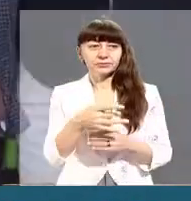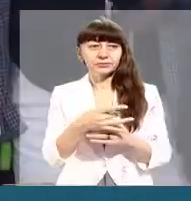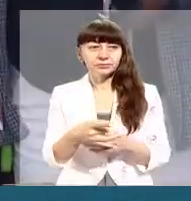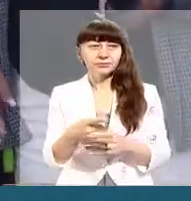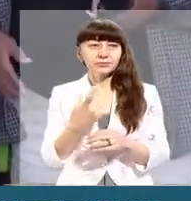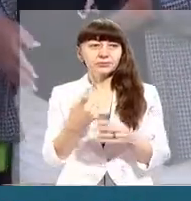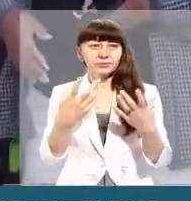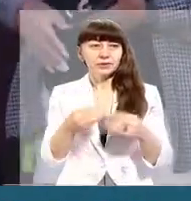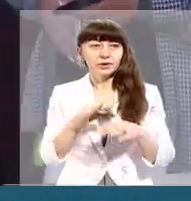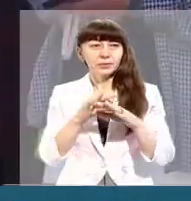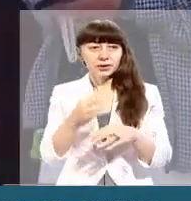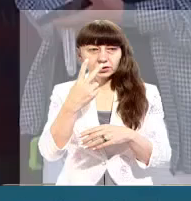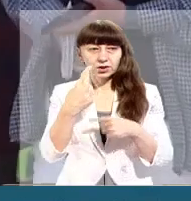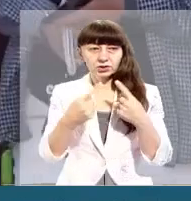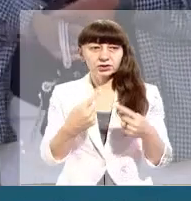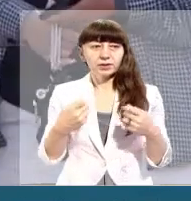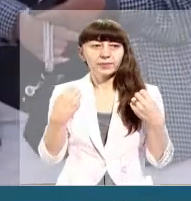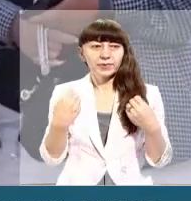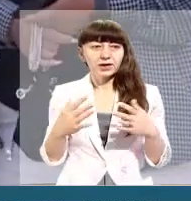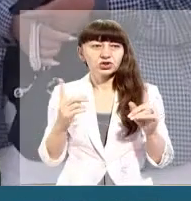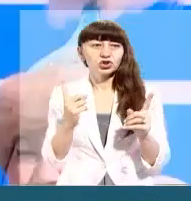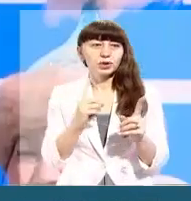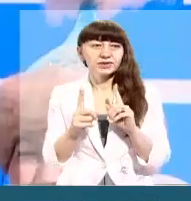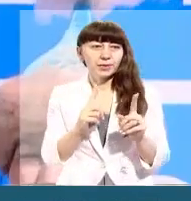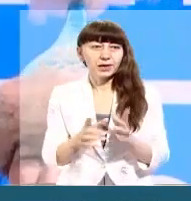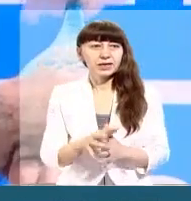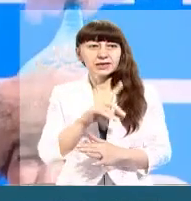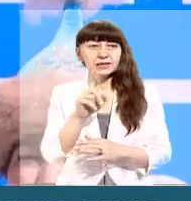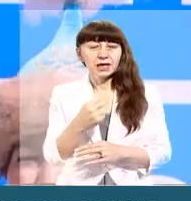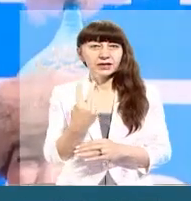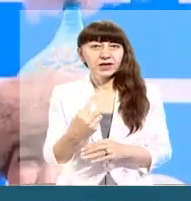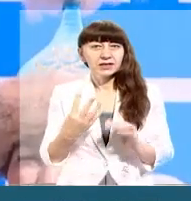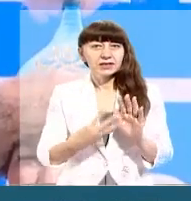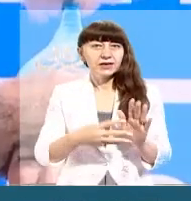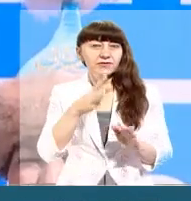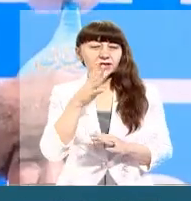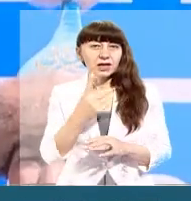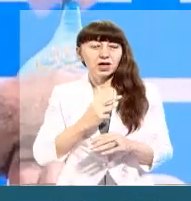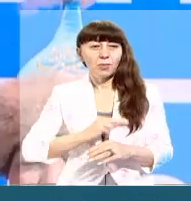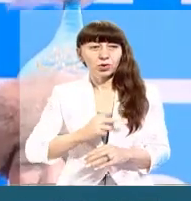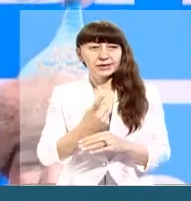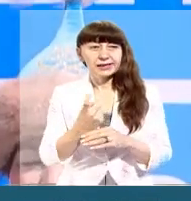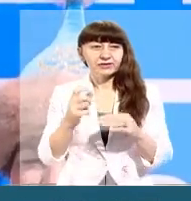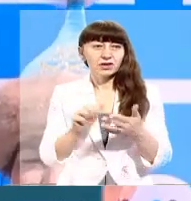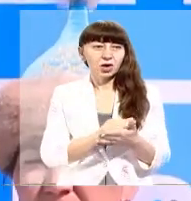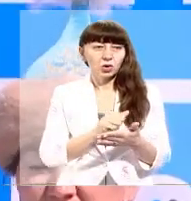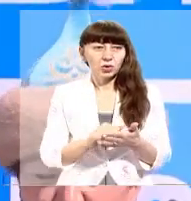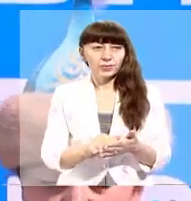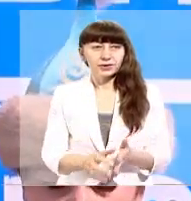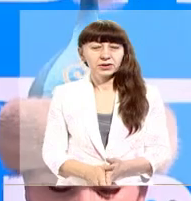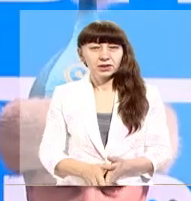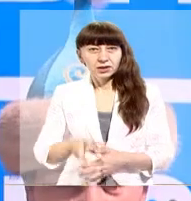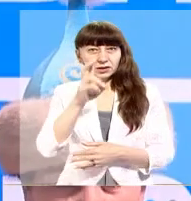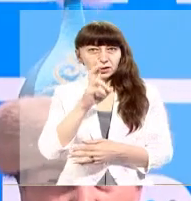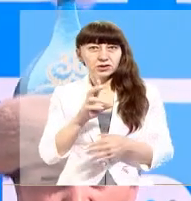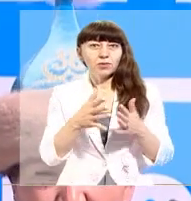районе этот день отмечают традиционным торжественным собранием. За 29 лет действия этого документа наше государство